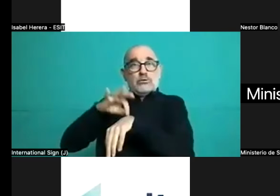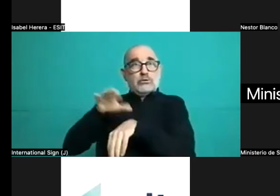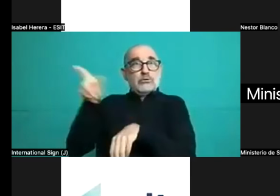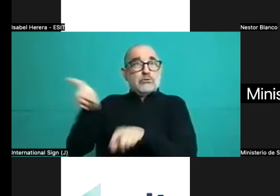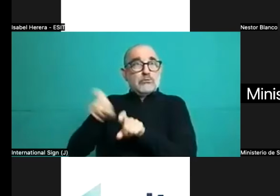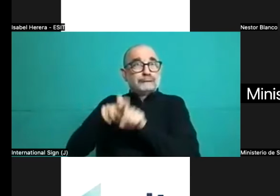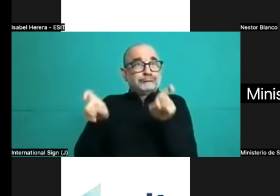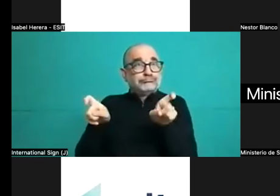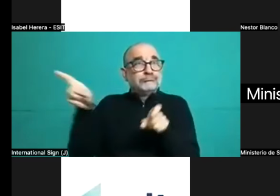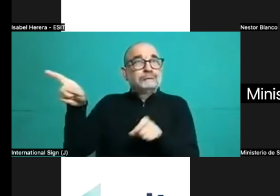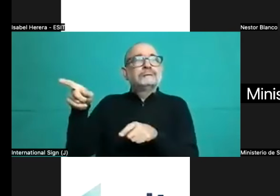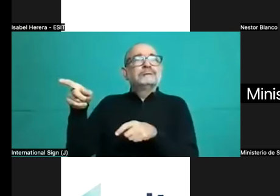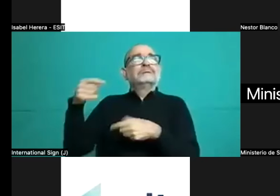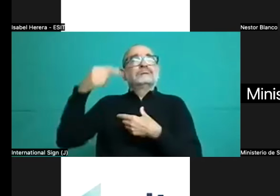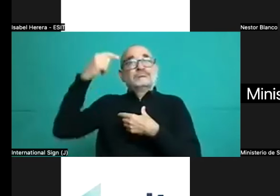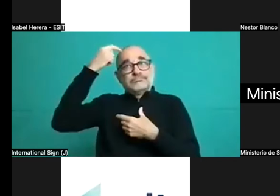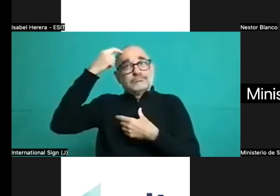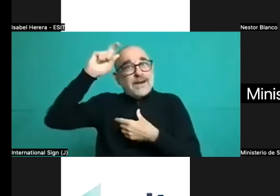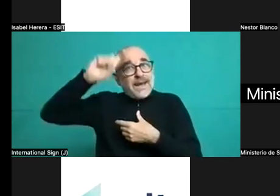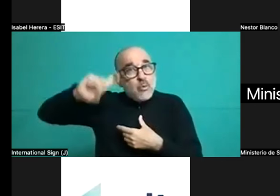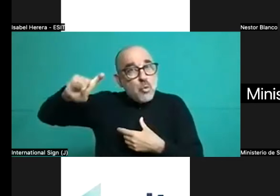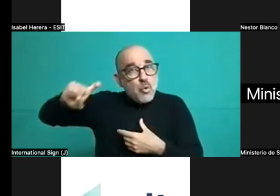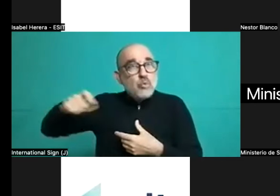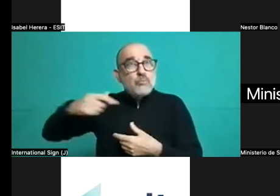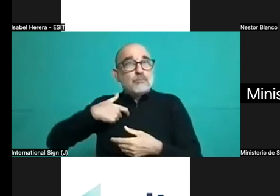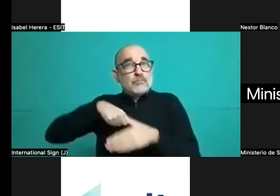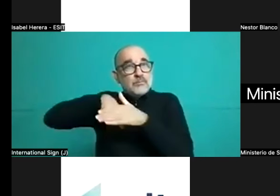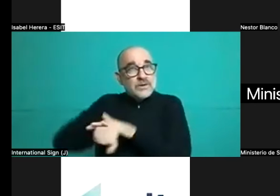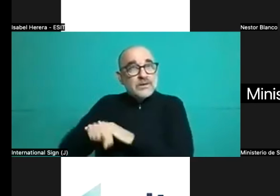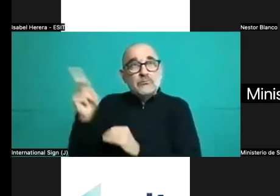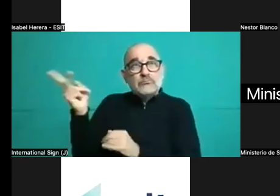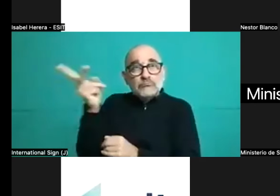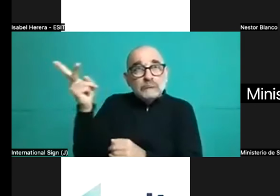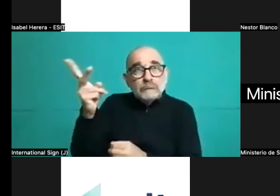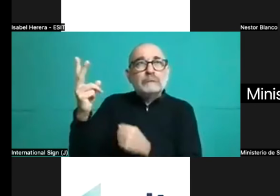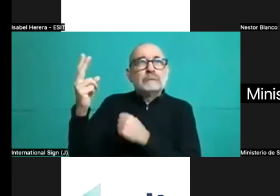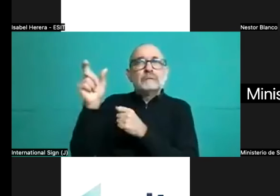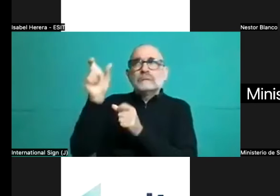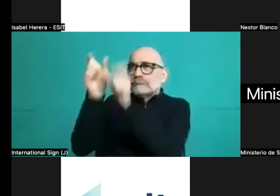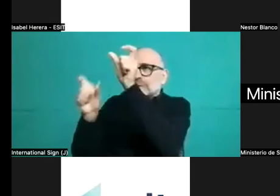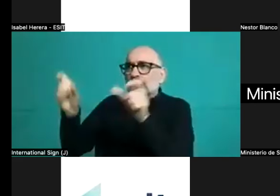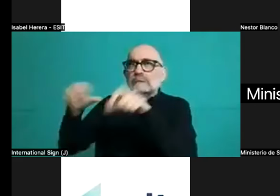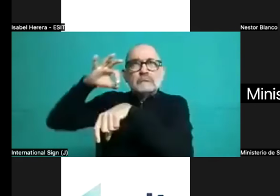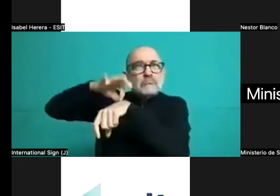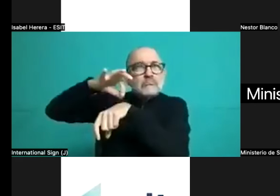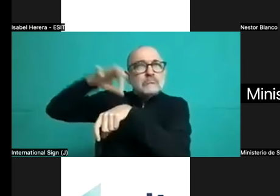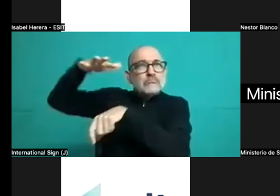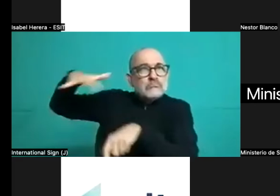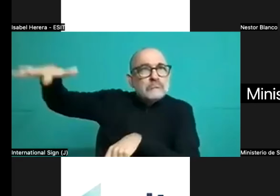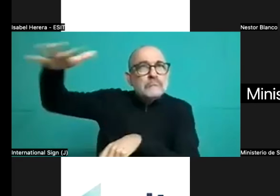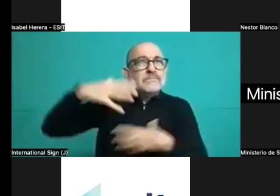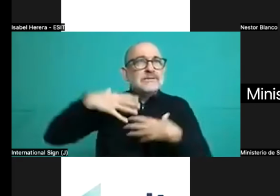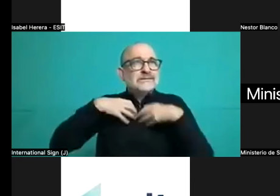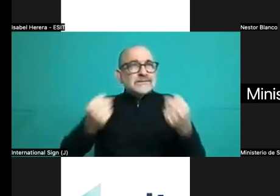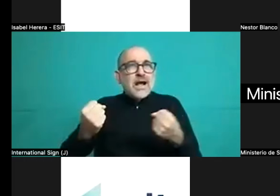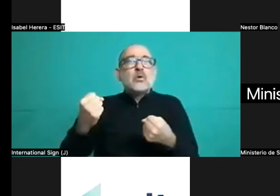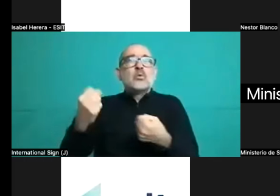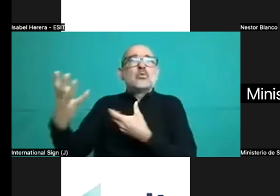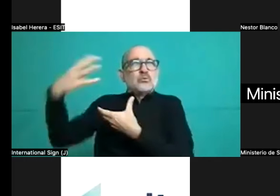cela s'est produit. On a analysé ensemble ce qui s'était passé, quelles étaient les fautes, les causes. Nous avons trouvé des problèmes